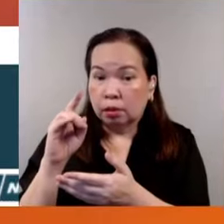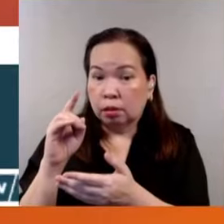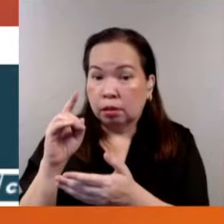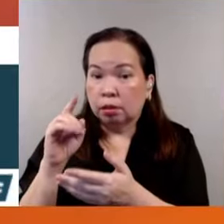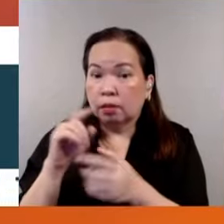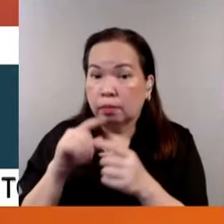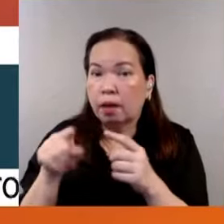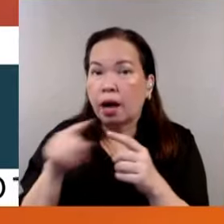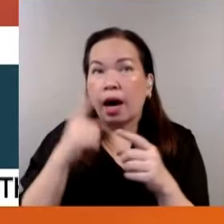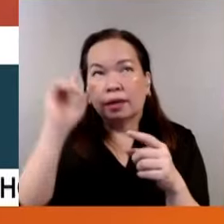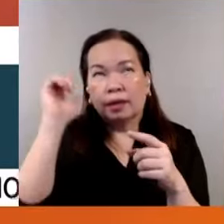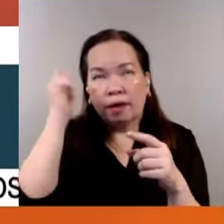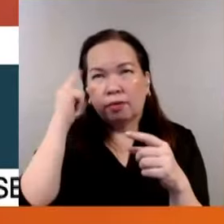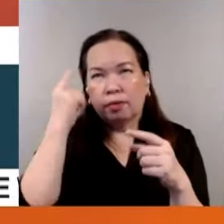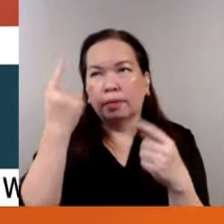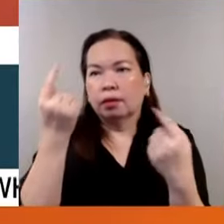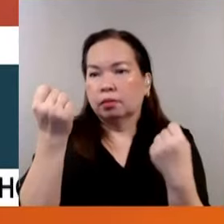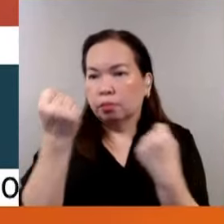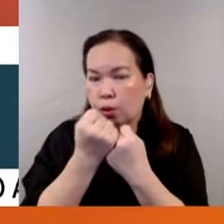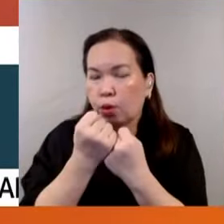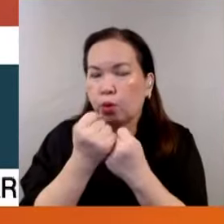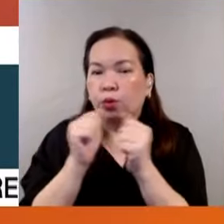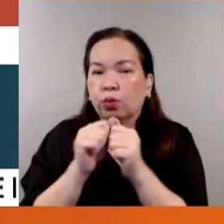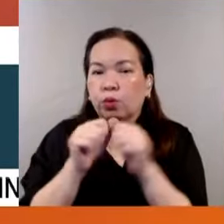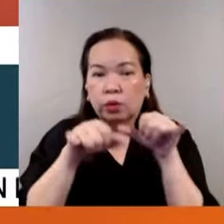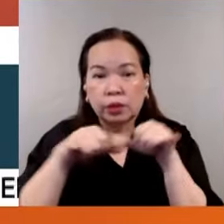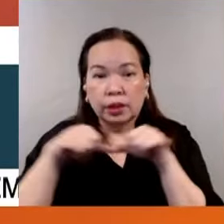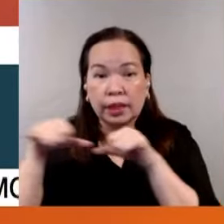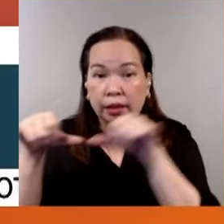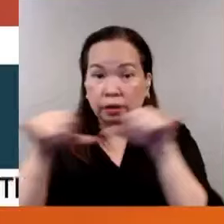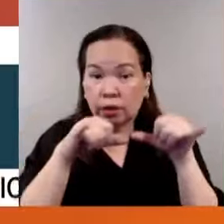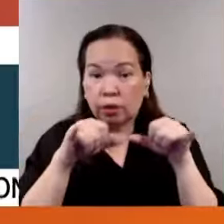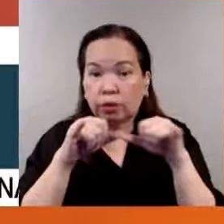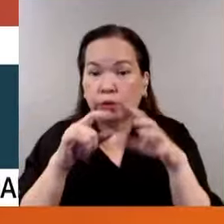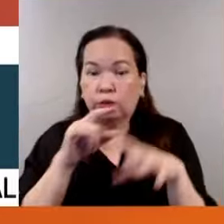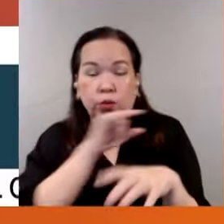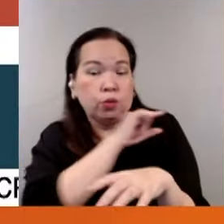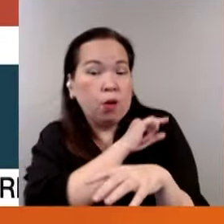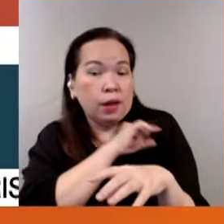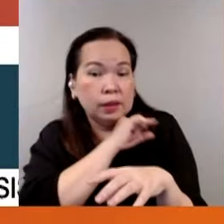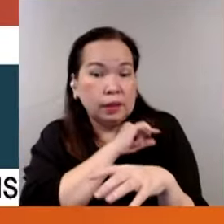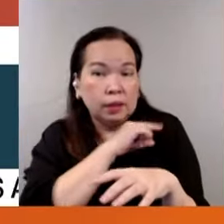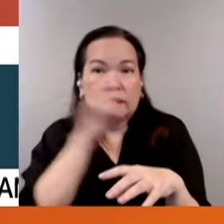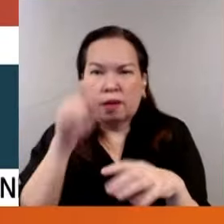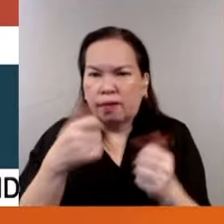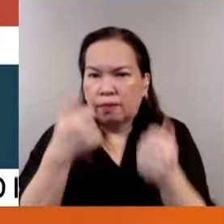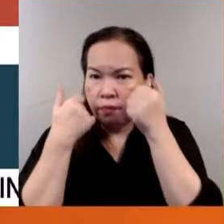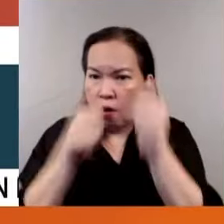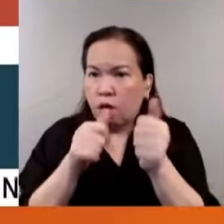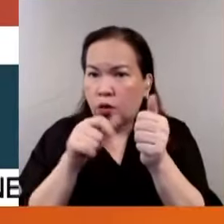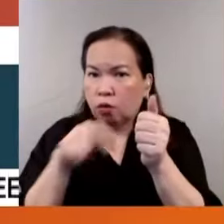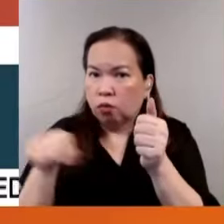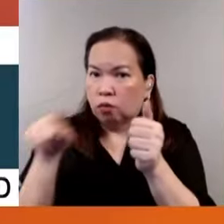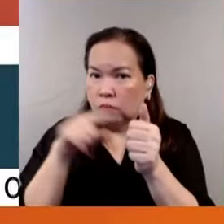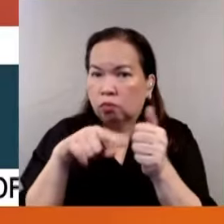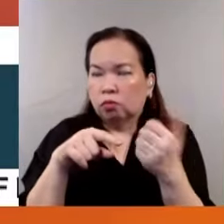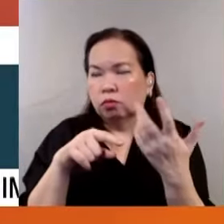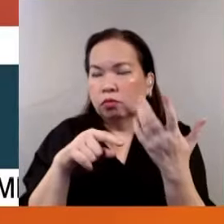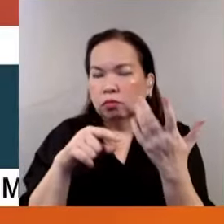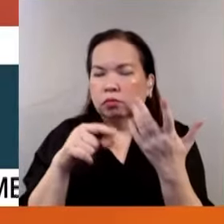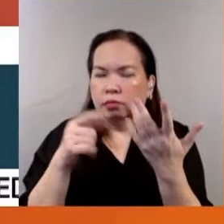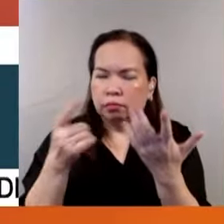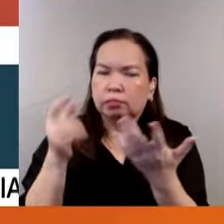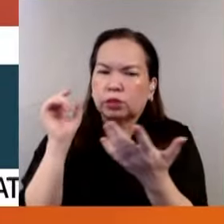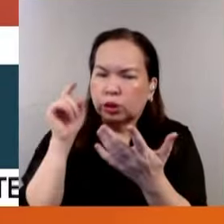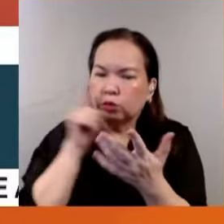karampatang standard, may mga specifications, meron kang kailangang sundin na mga ganong requirements